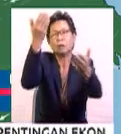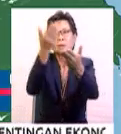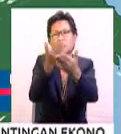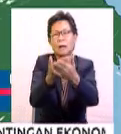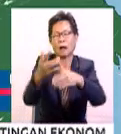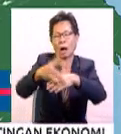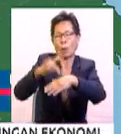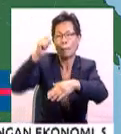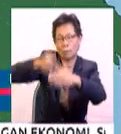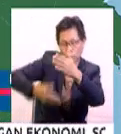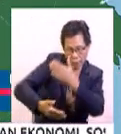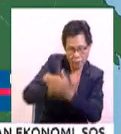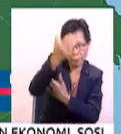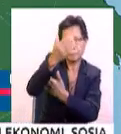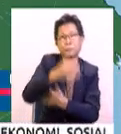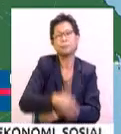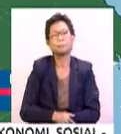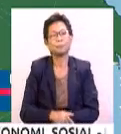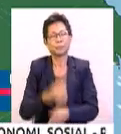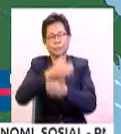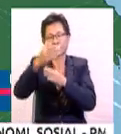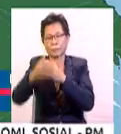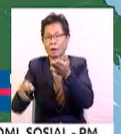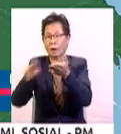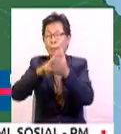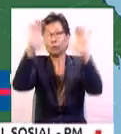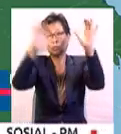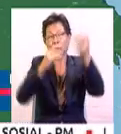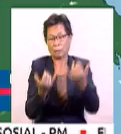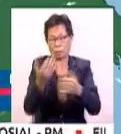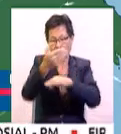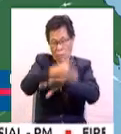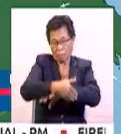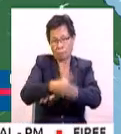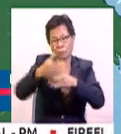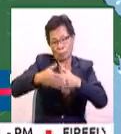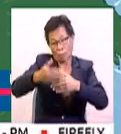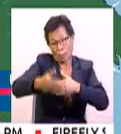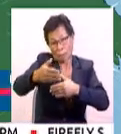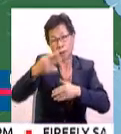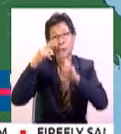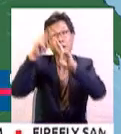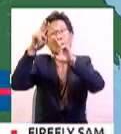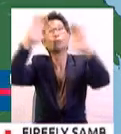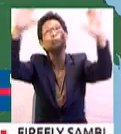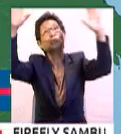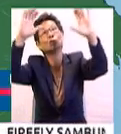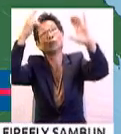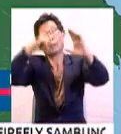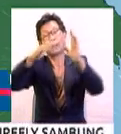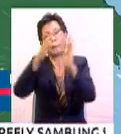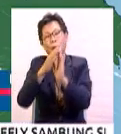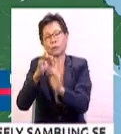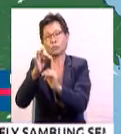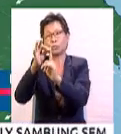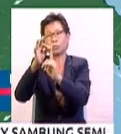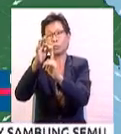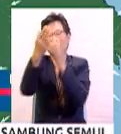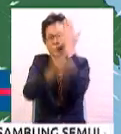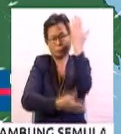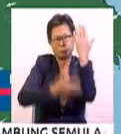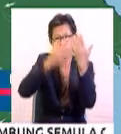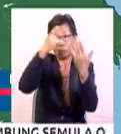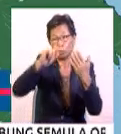ke awal pagi esok. Sekian sahaja laporan cuaca pada malam ini. Seterusnya kita ke tinjauan cuaca bagi bandar-bandar utama seluruh